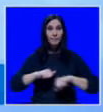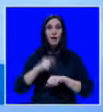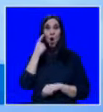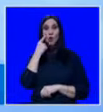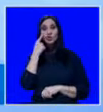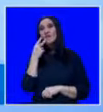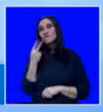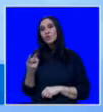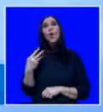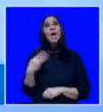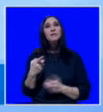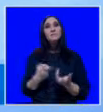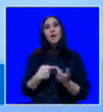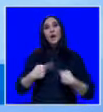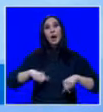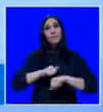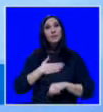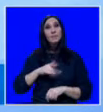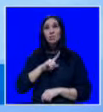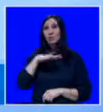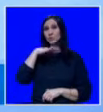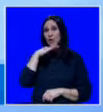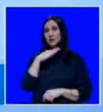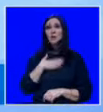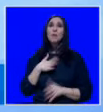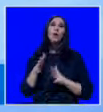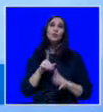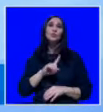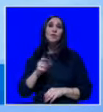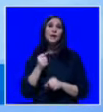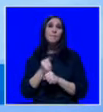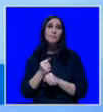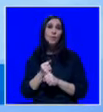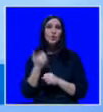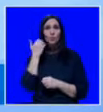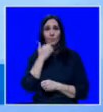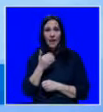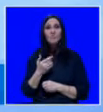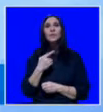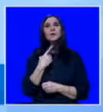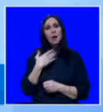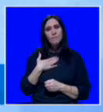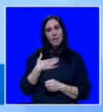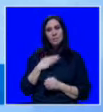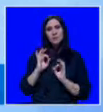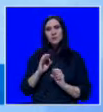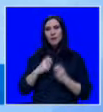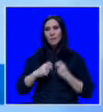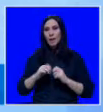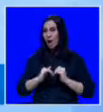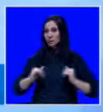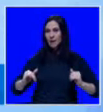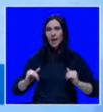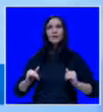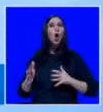е. Всеки кабинет има недостатъци, всеки кабинет има хора, които не работят добре. За мен истинският проблем е разделението в обществото.